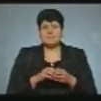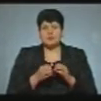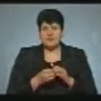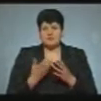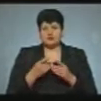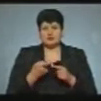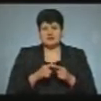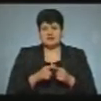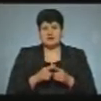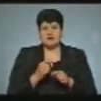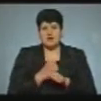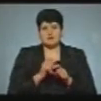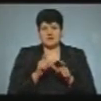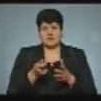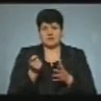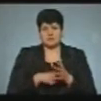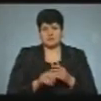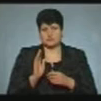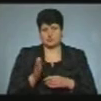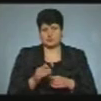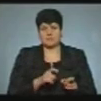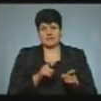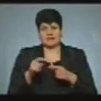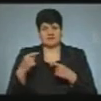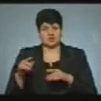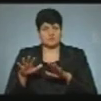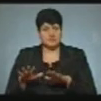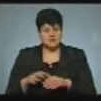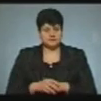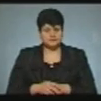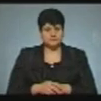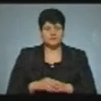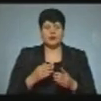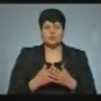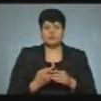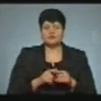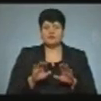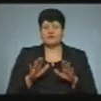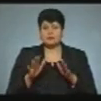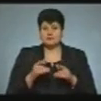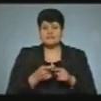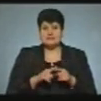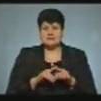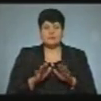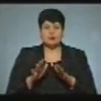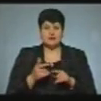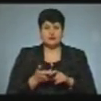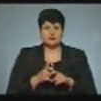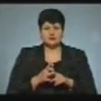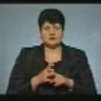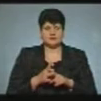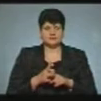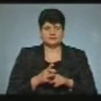якщо ця аптека буде закрита і перенесена в інше місце. Тобто в даному випадку ці події надзвичайно